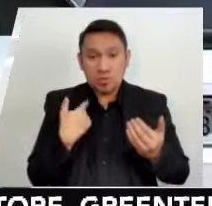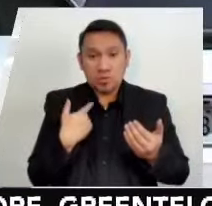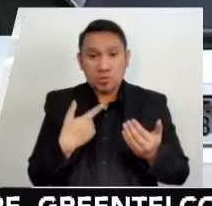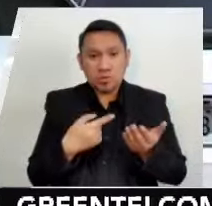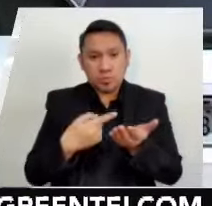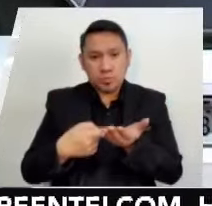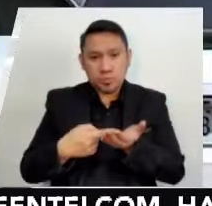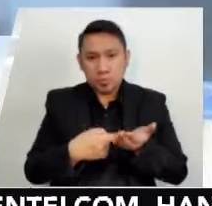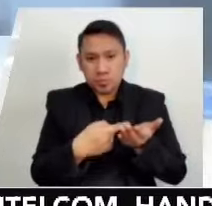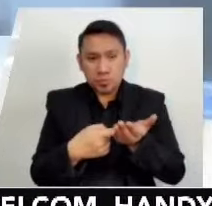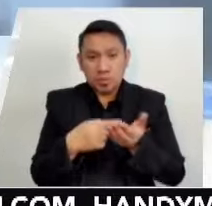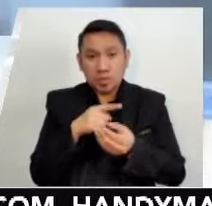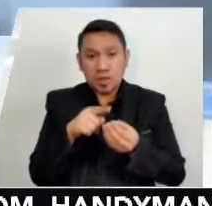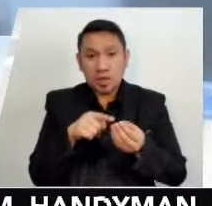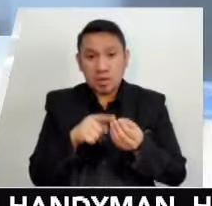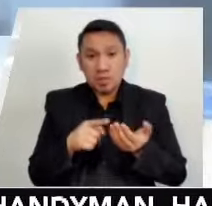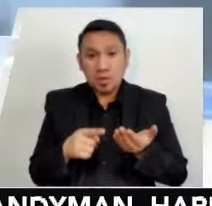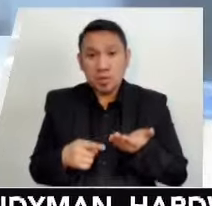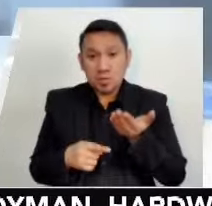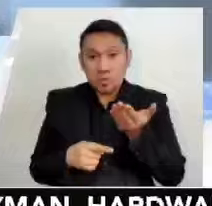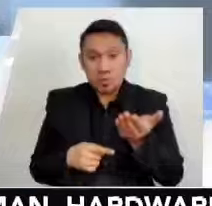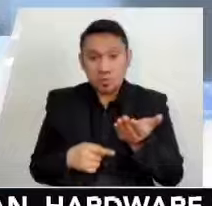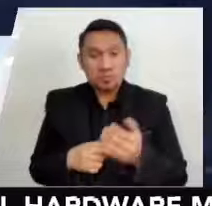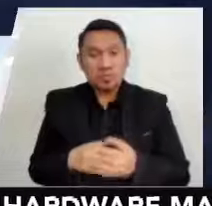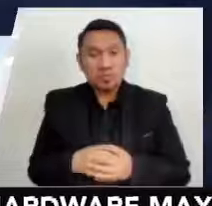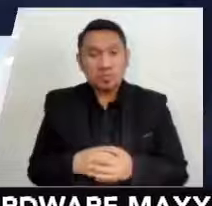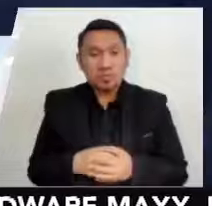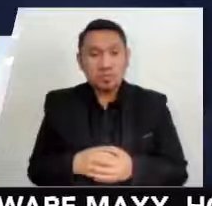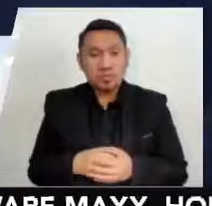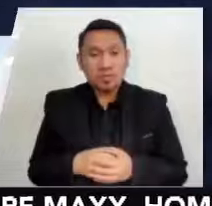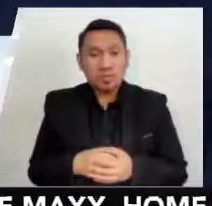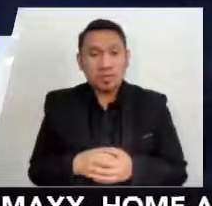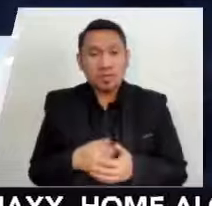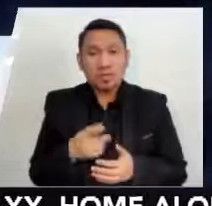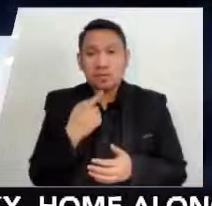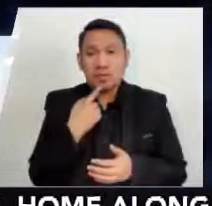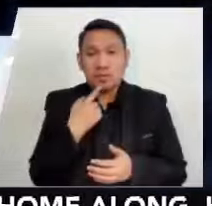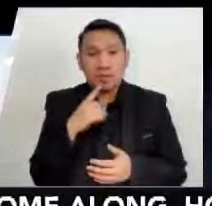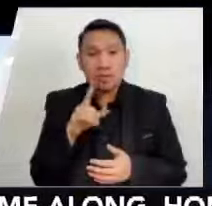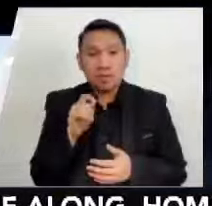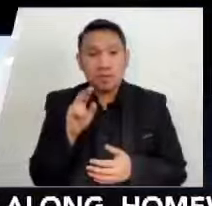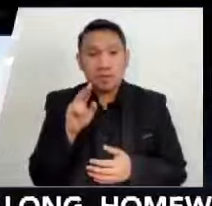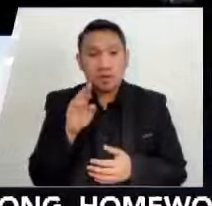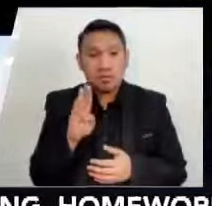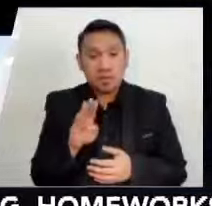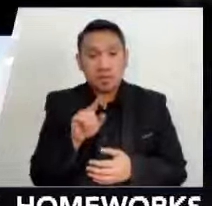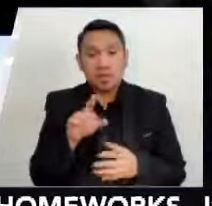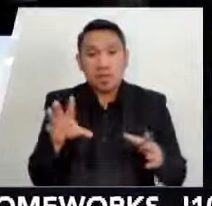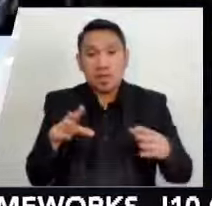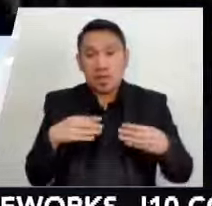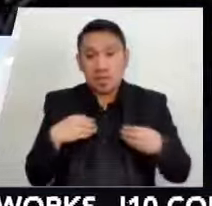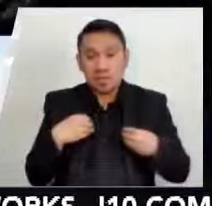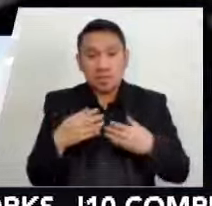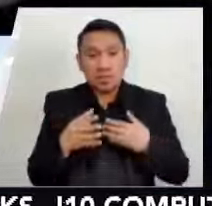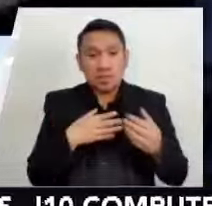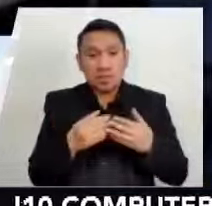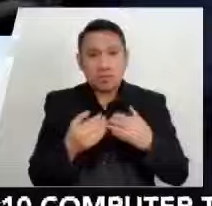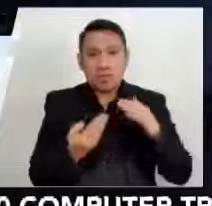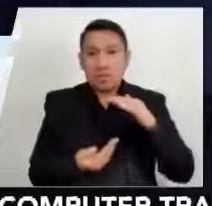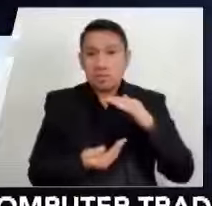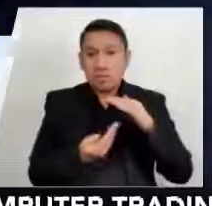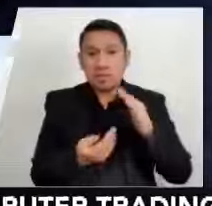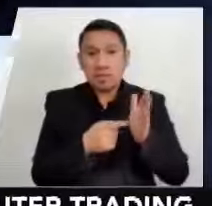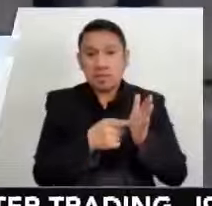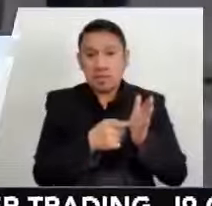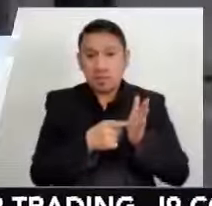mga petisyon ng piston. Bilang konsiderasyon, sinabi ng LTFRB na tatanggapin nila kahit minimum requirements muna ang